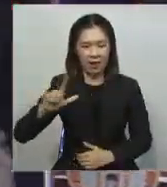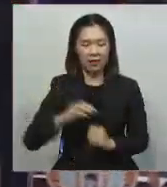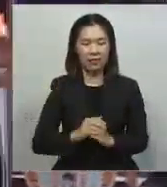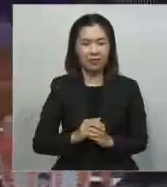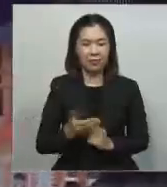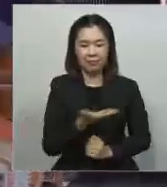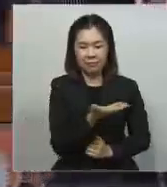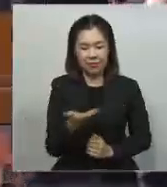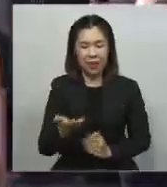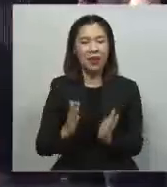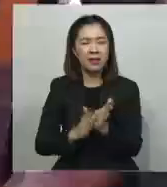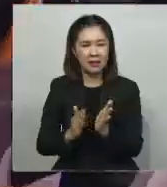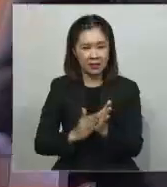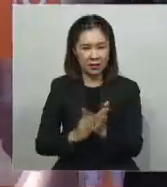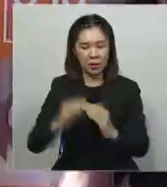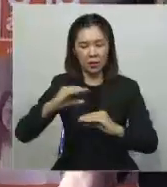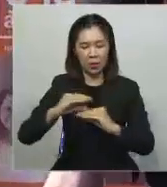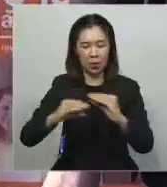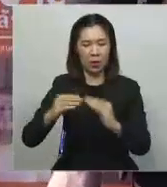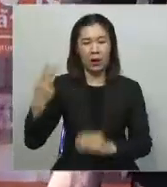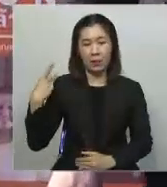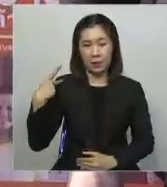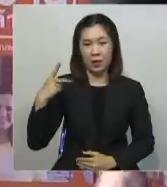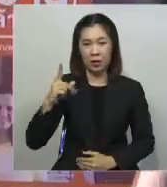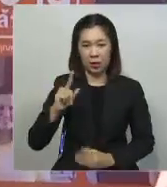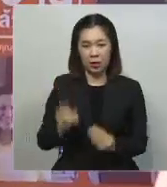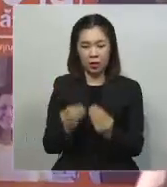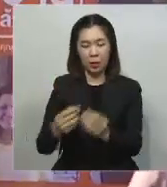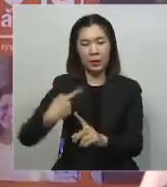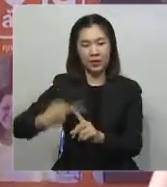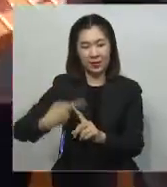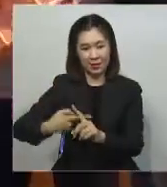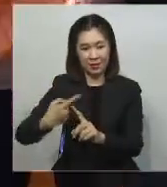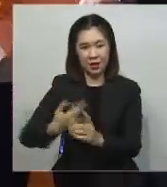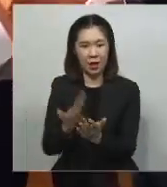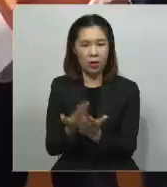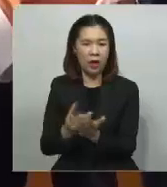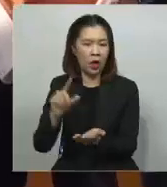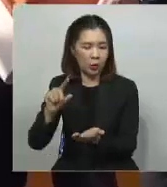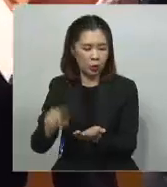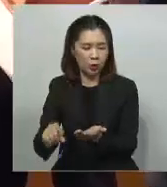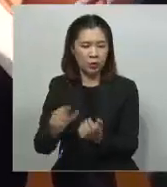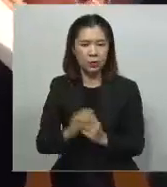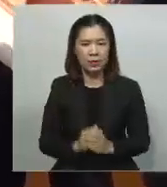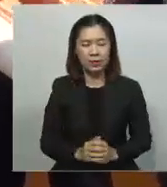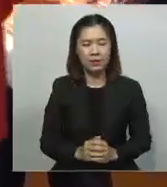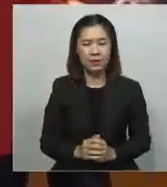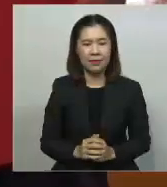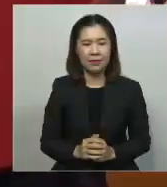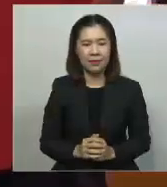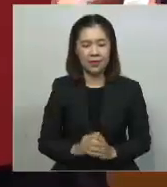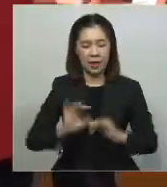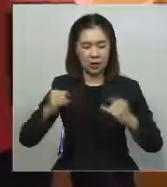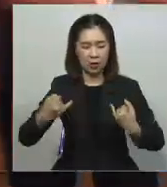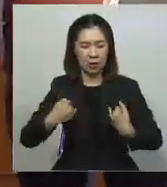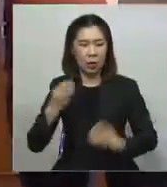กับทุกคนและเห็นว่าเป็นโครงการที่มีประโยชน์เพราะเป็นการเช่าซื้อที่มีราคาถูกกว่าเช่าปกติแต่สามารถเป็นเจ้า